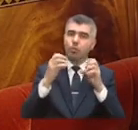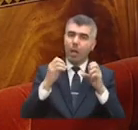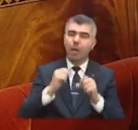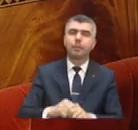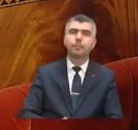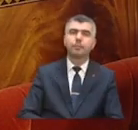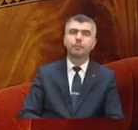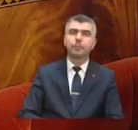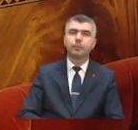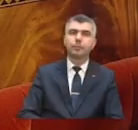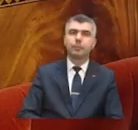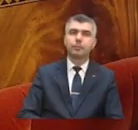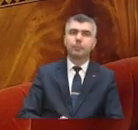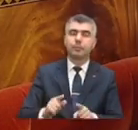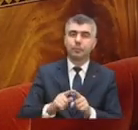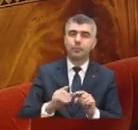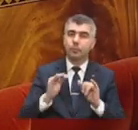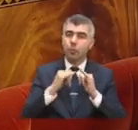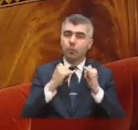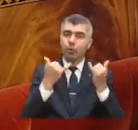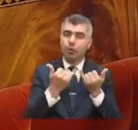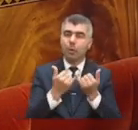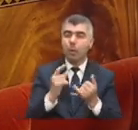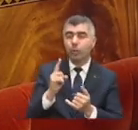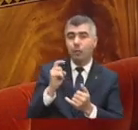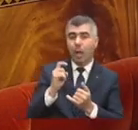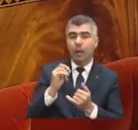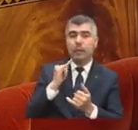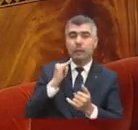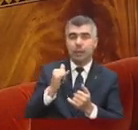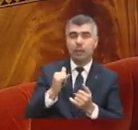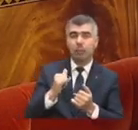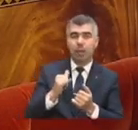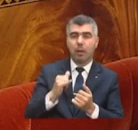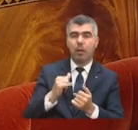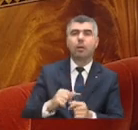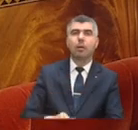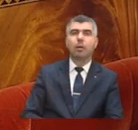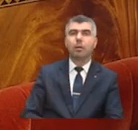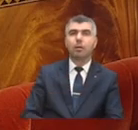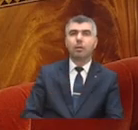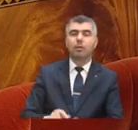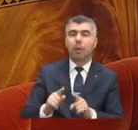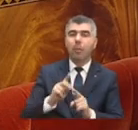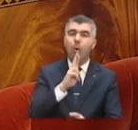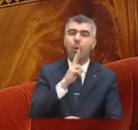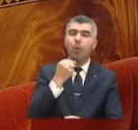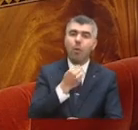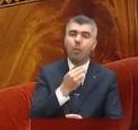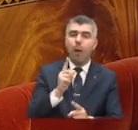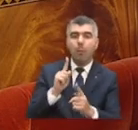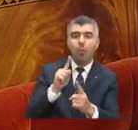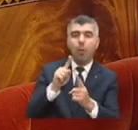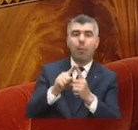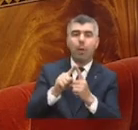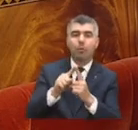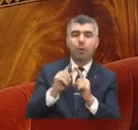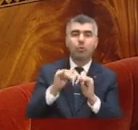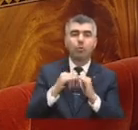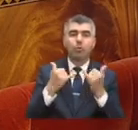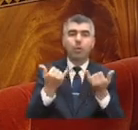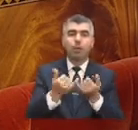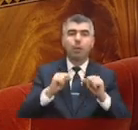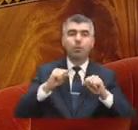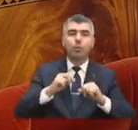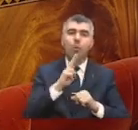المساله هذه. هذا الاجتماع الان الشهري الذي ينعقد او تعقده الحكومه مباشره بعد اجتماع